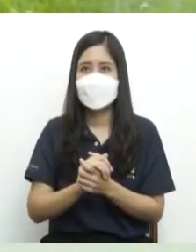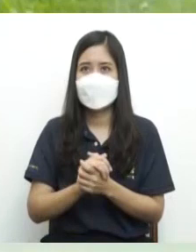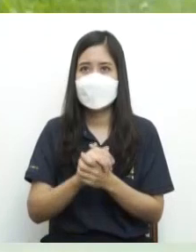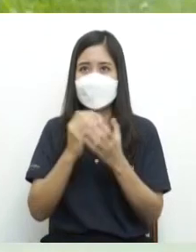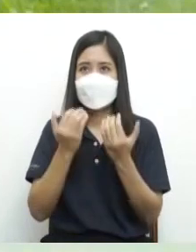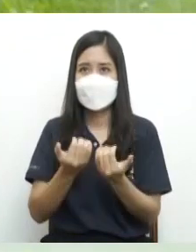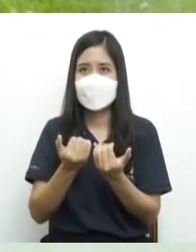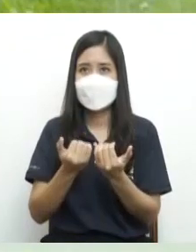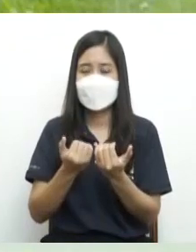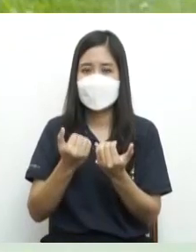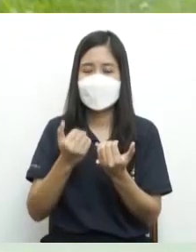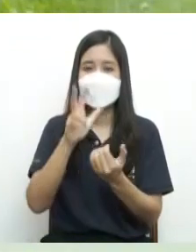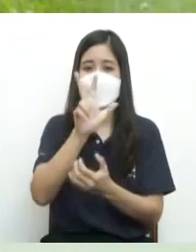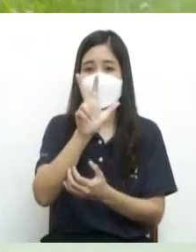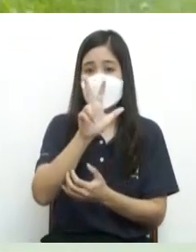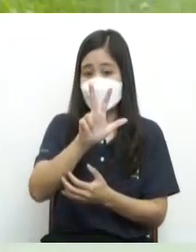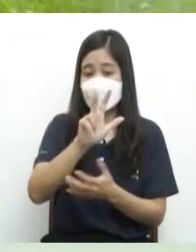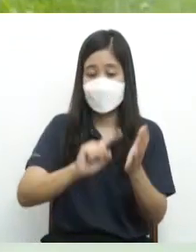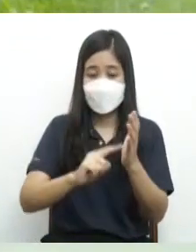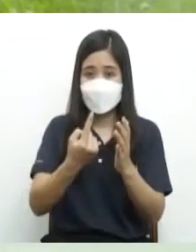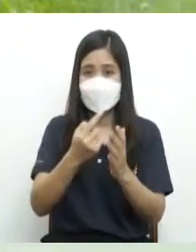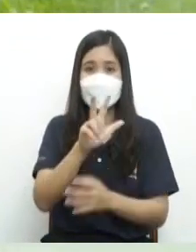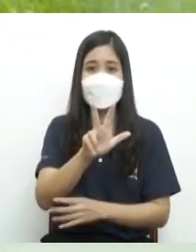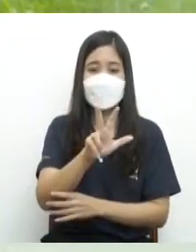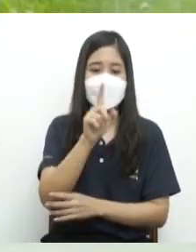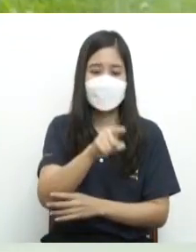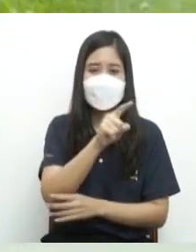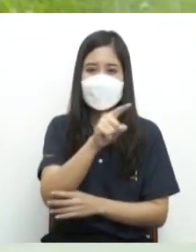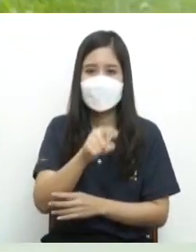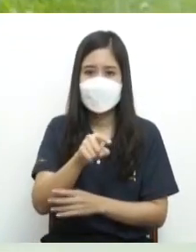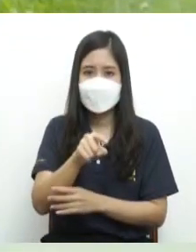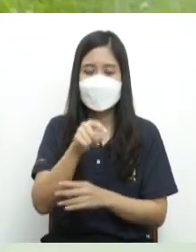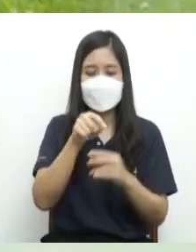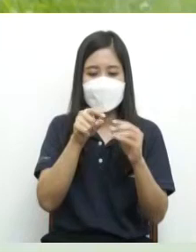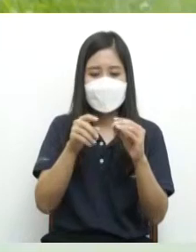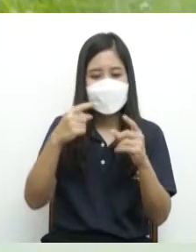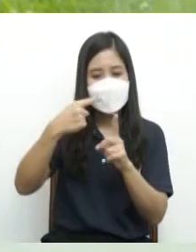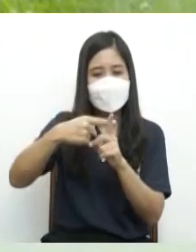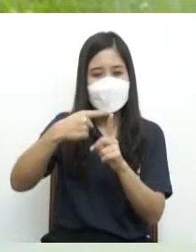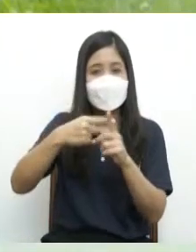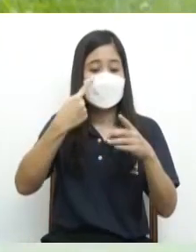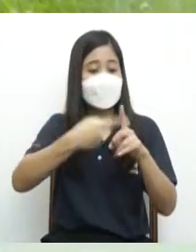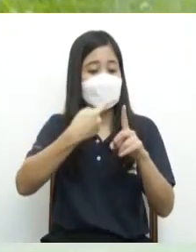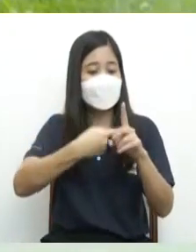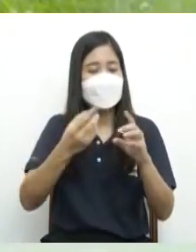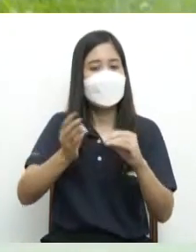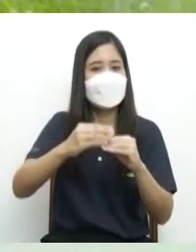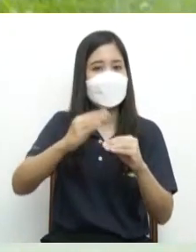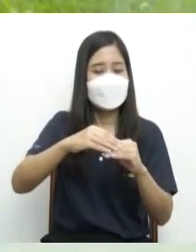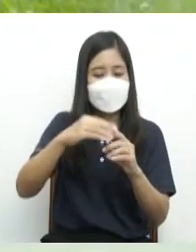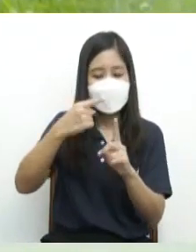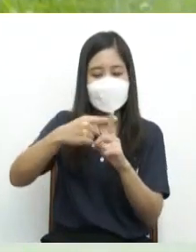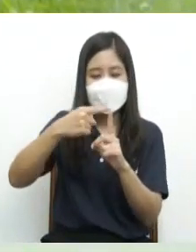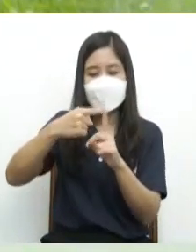ได้เลื่อน 3% 6เดือนก็เริ่ม 3% เราเอาส่วนที่เพิ่มขึ้น 3% 2ครั้งเนี่ย1ปีก็กล